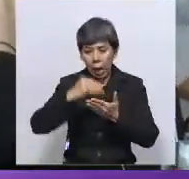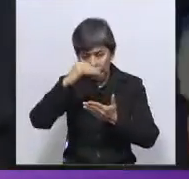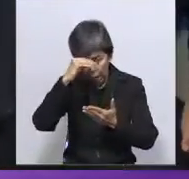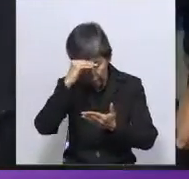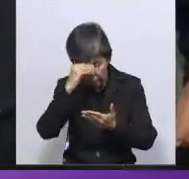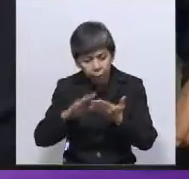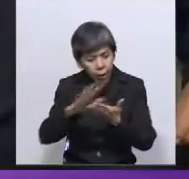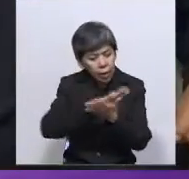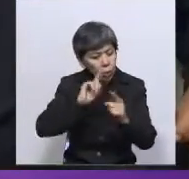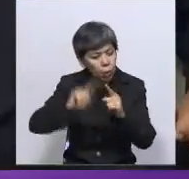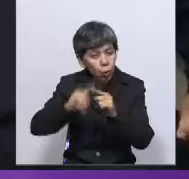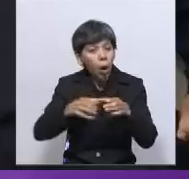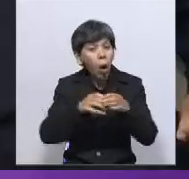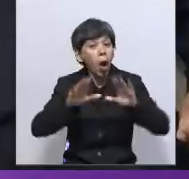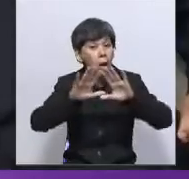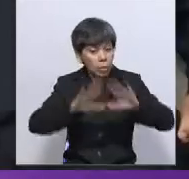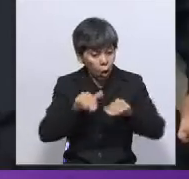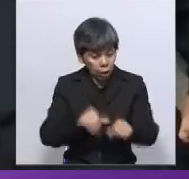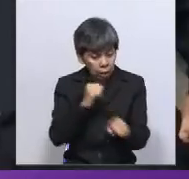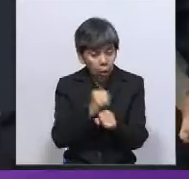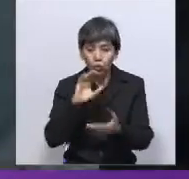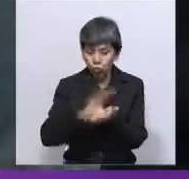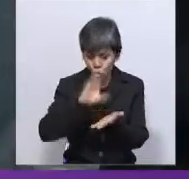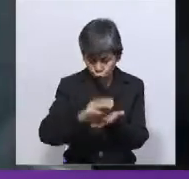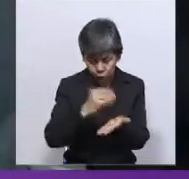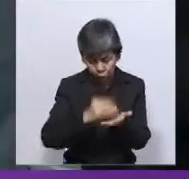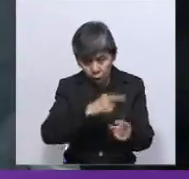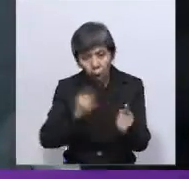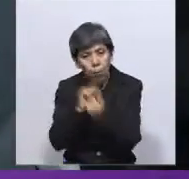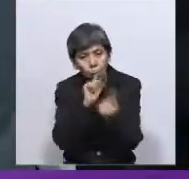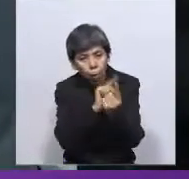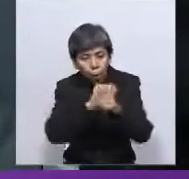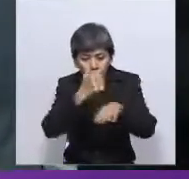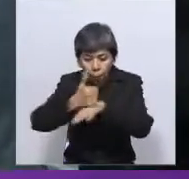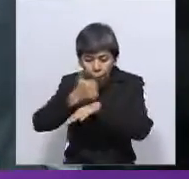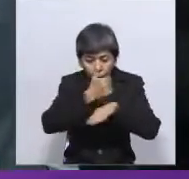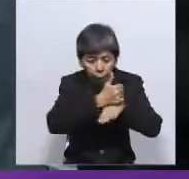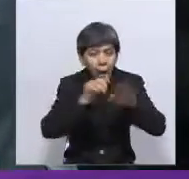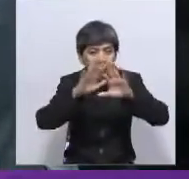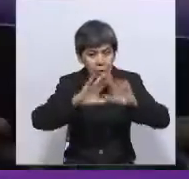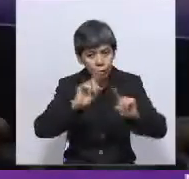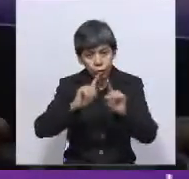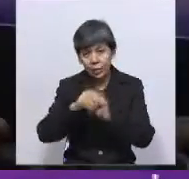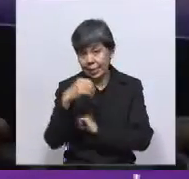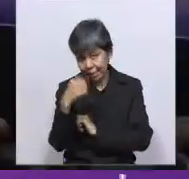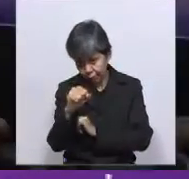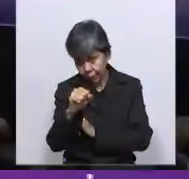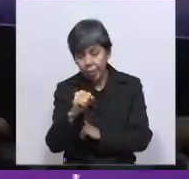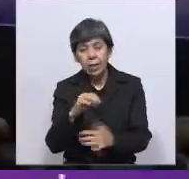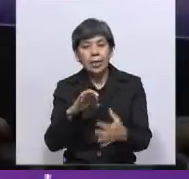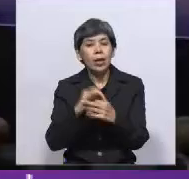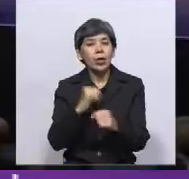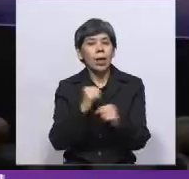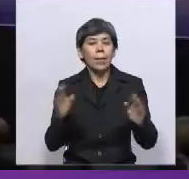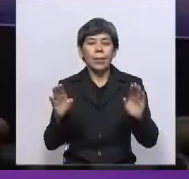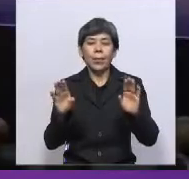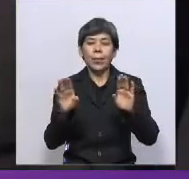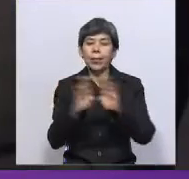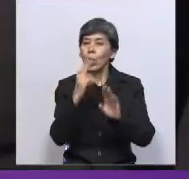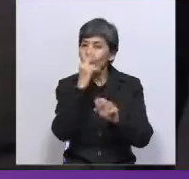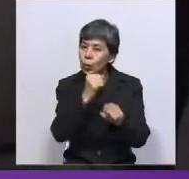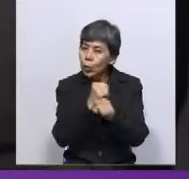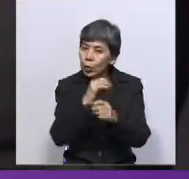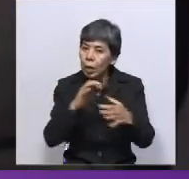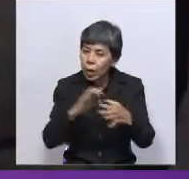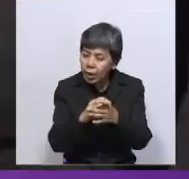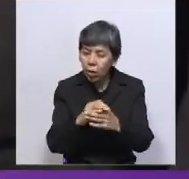จากประเทศสมาชิกอาเซียนและออสเตรเลียที่ได้รับทุนเข้าพบกับผู้นำอาเซียนทั้ง10ประเทศและเข้าร่วมในพิธีปิดการประชุมว่